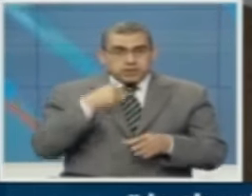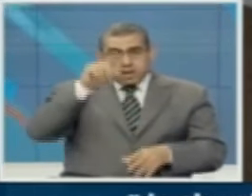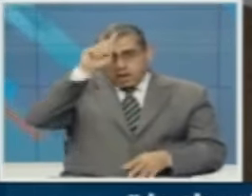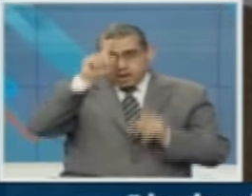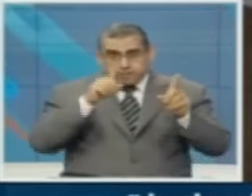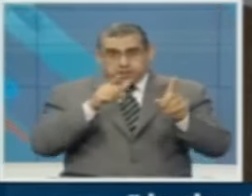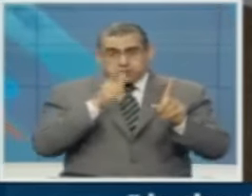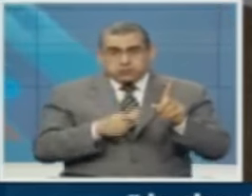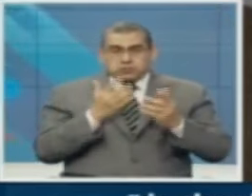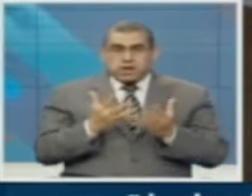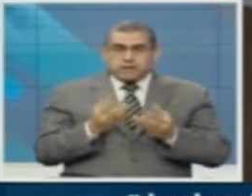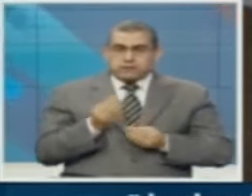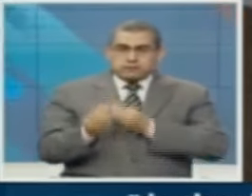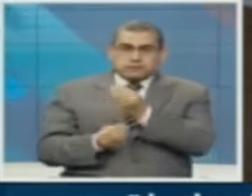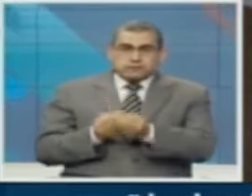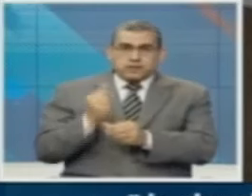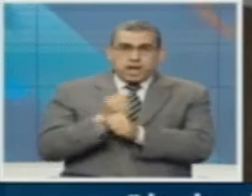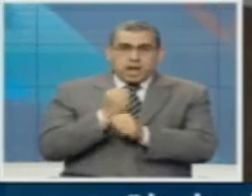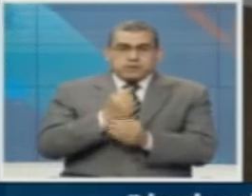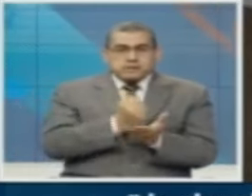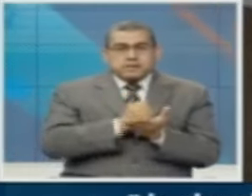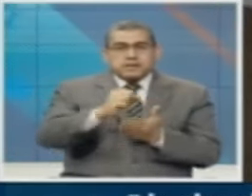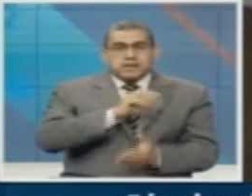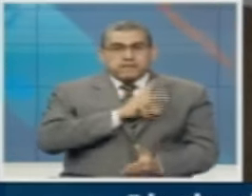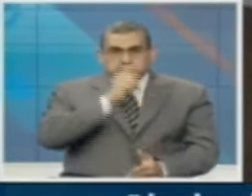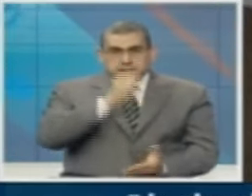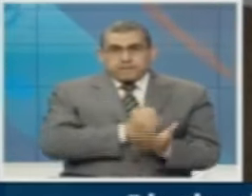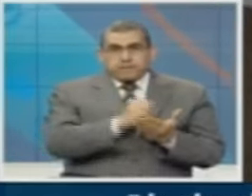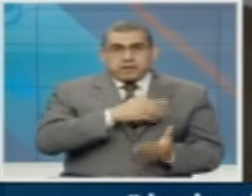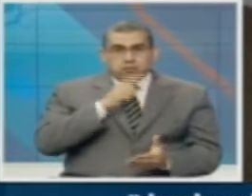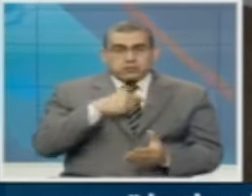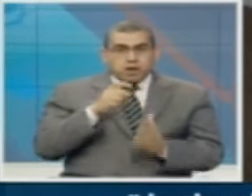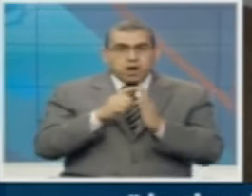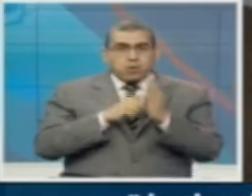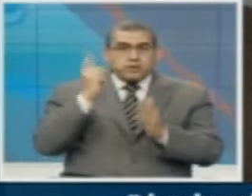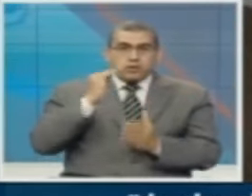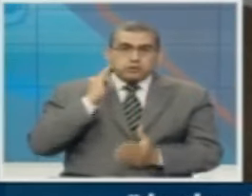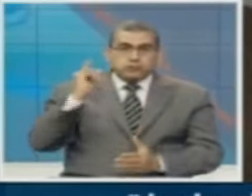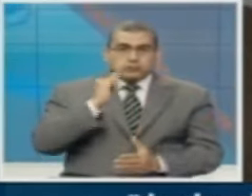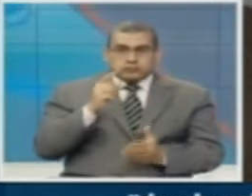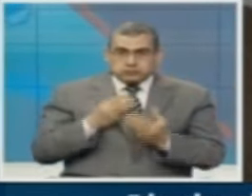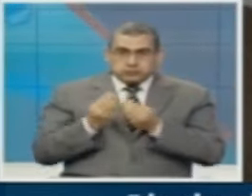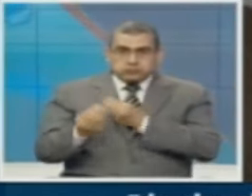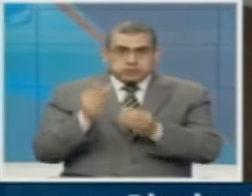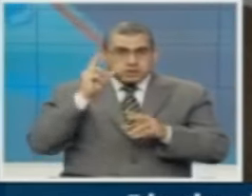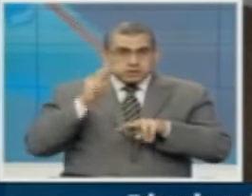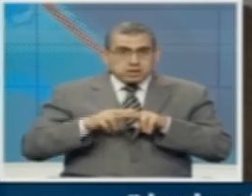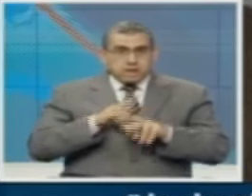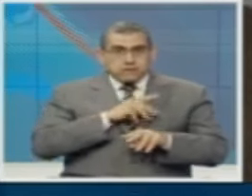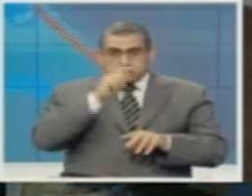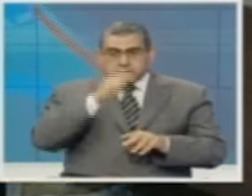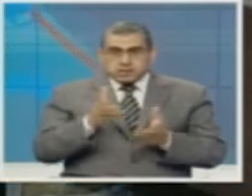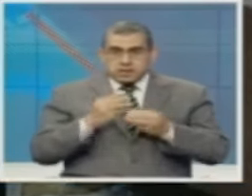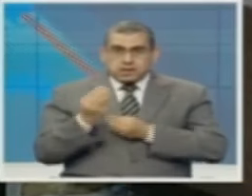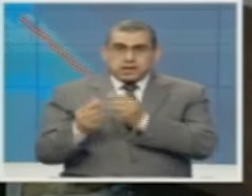أن ألمانيا قامت بتسهيل أعمال الإبادة الجماعية وانتهاكات القانون الدولي في الصراع الإسرائيلي الفلسطيني